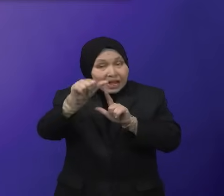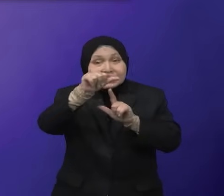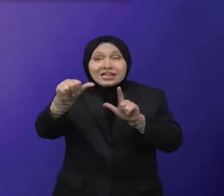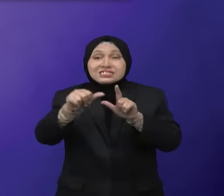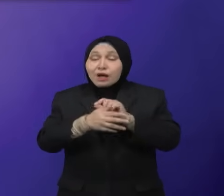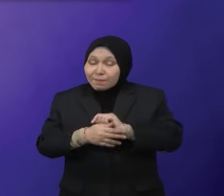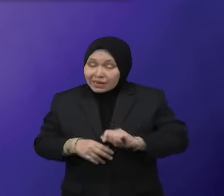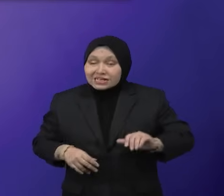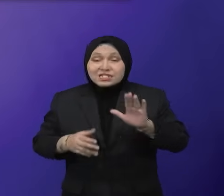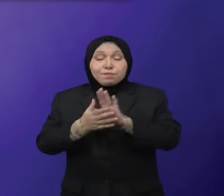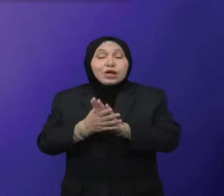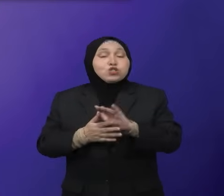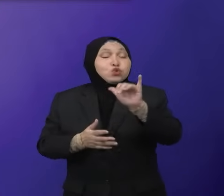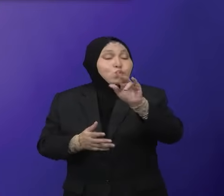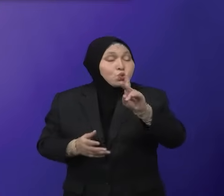bagi depan lah.